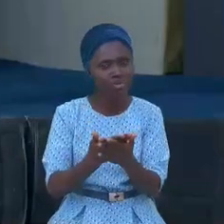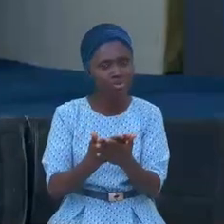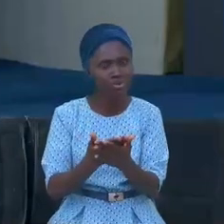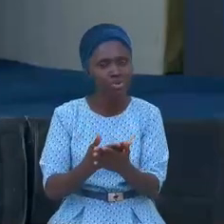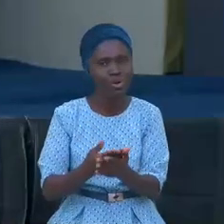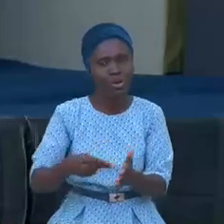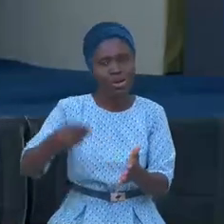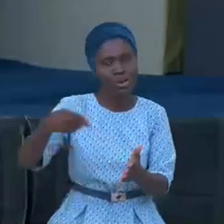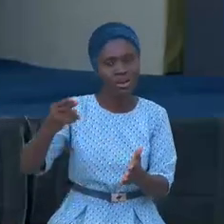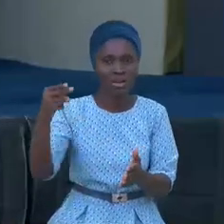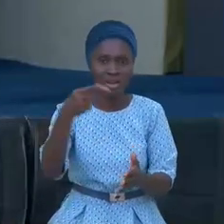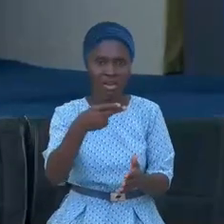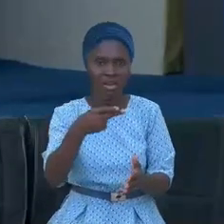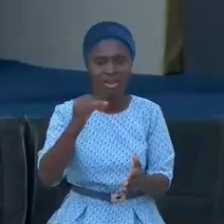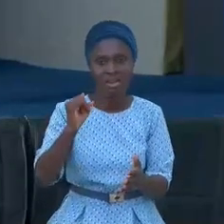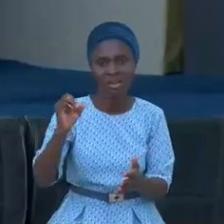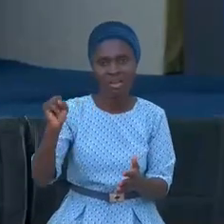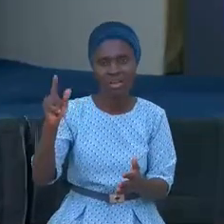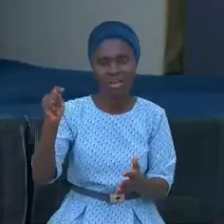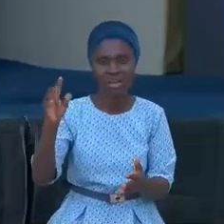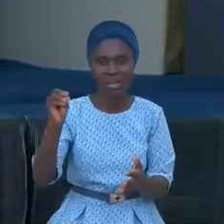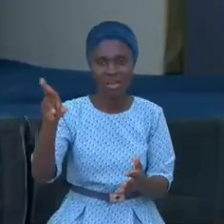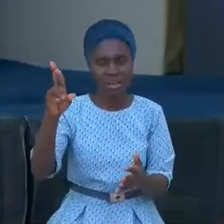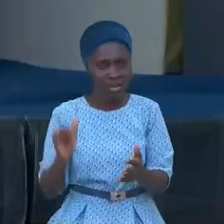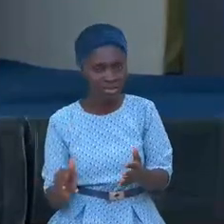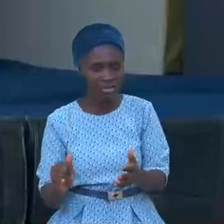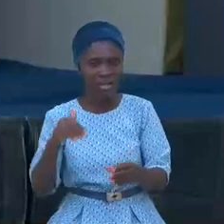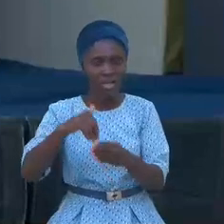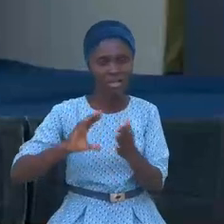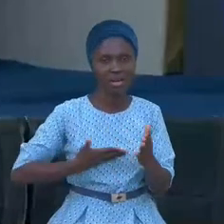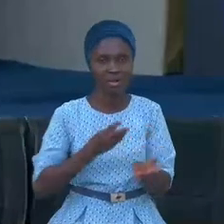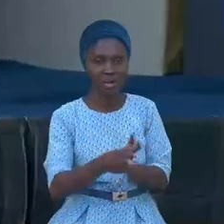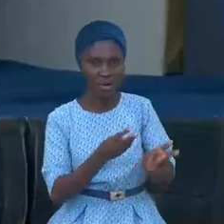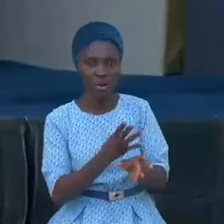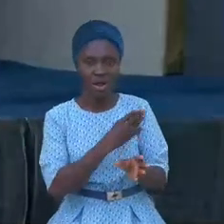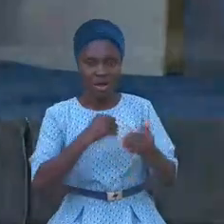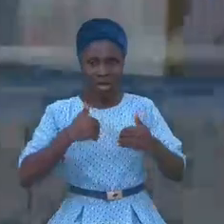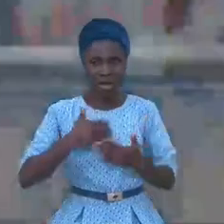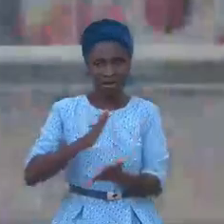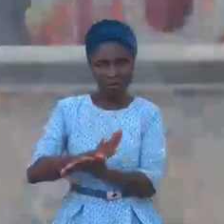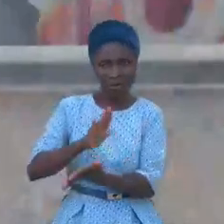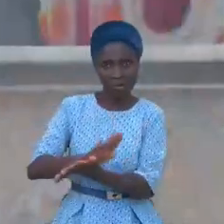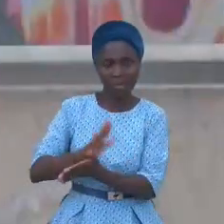a le bic dans la main, il a le papier sur la table